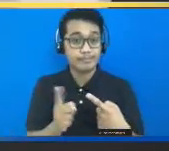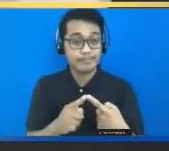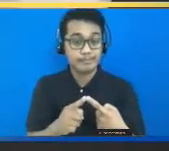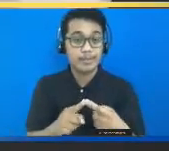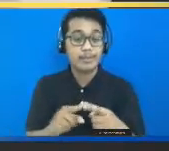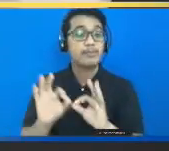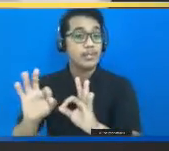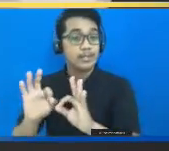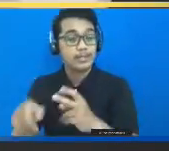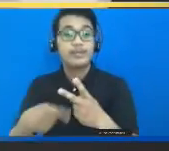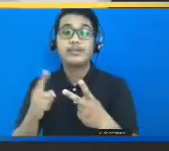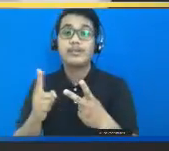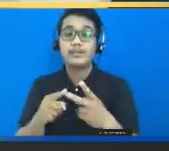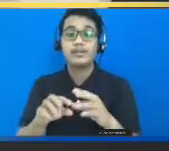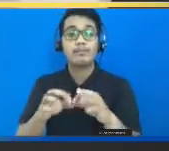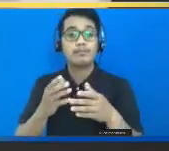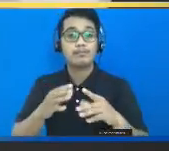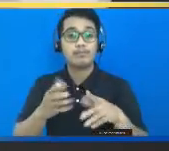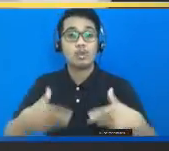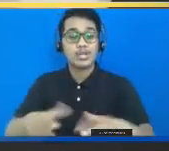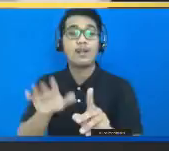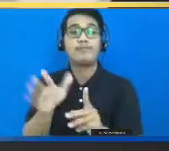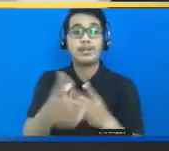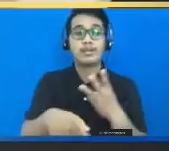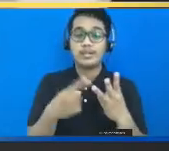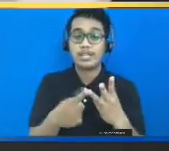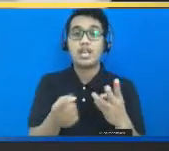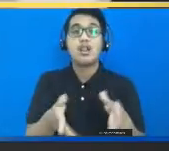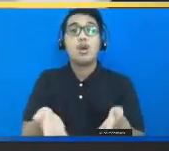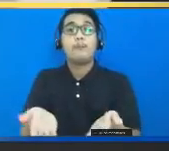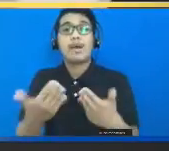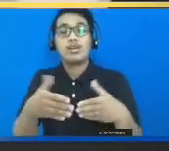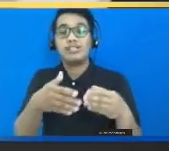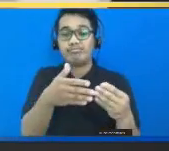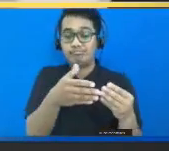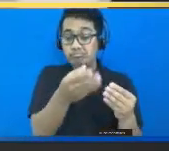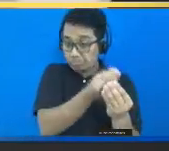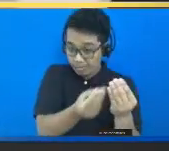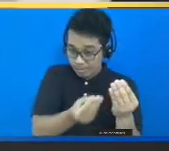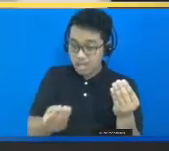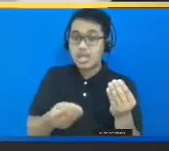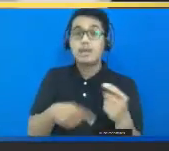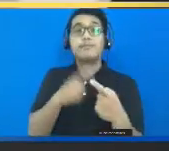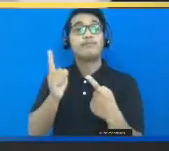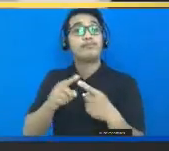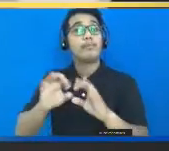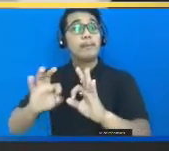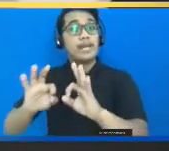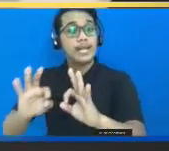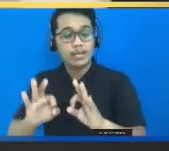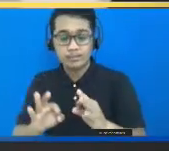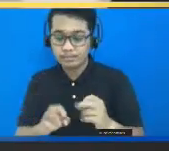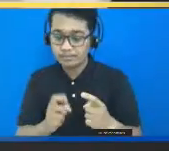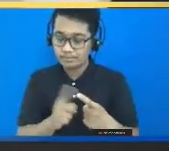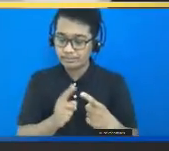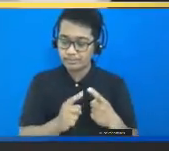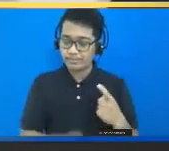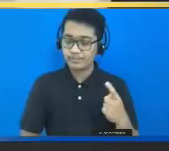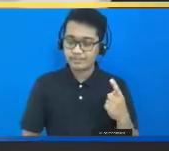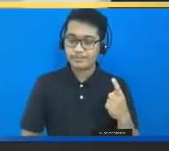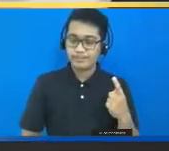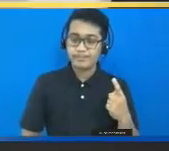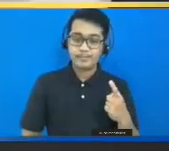pendidikan pedoman sosial dan juga yang perlu antre struktur kalau coba dikaitkan pertama untuk yang Pendidikan gitu ya